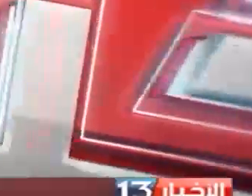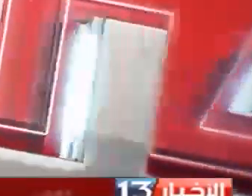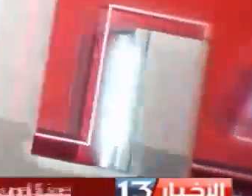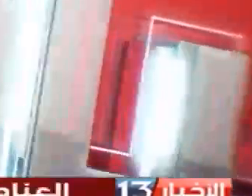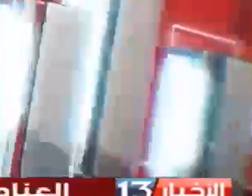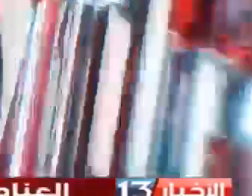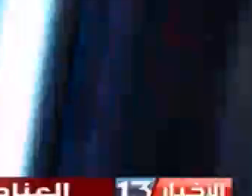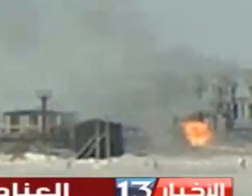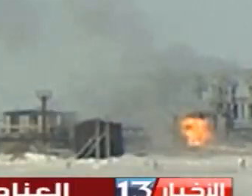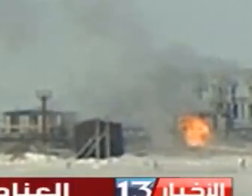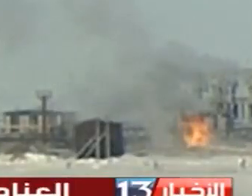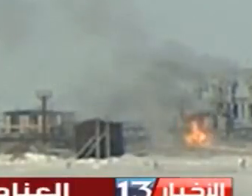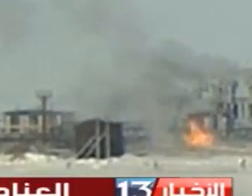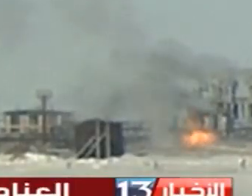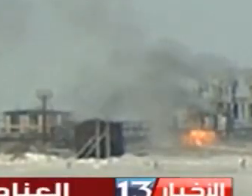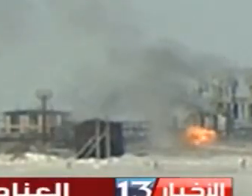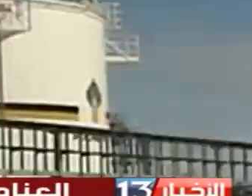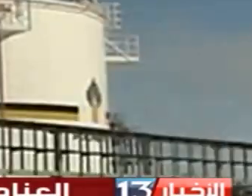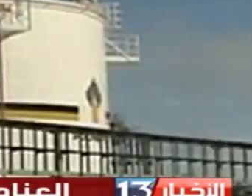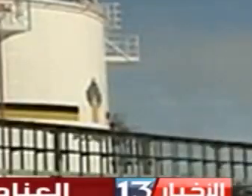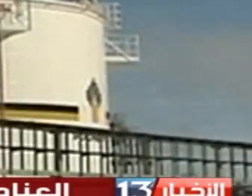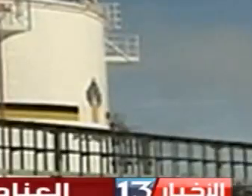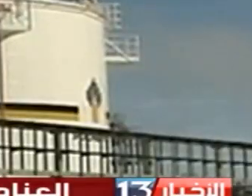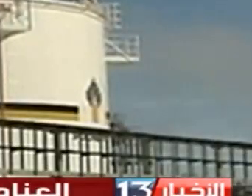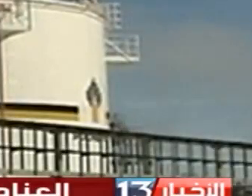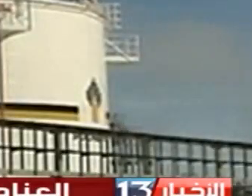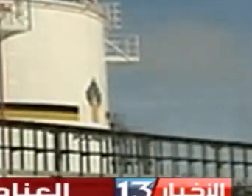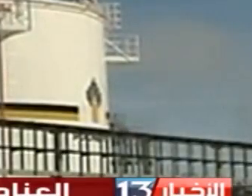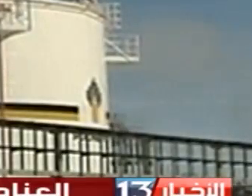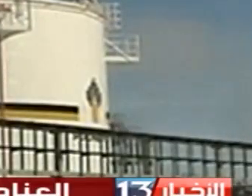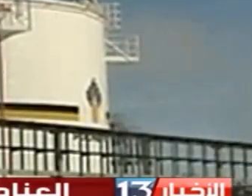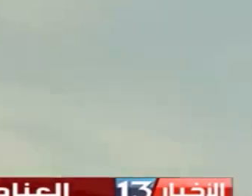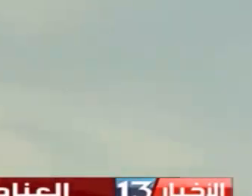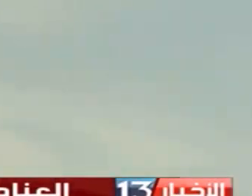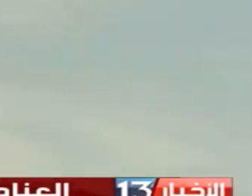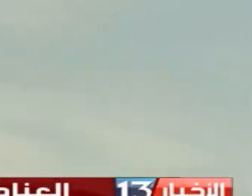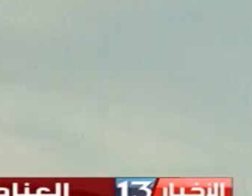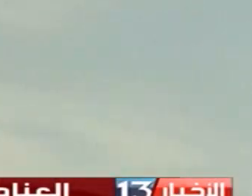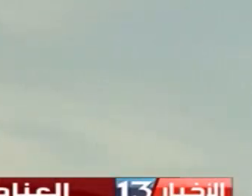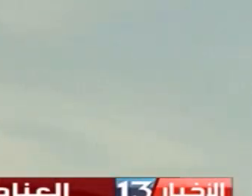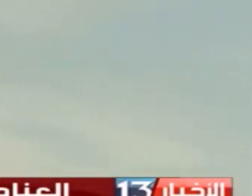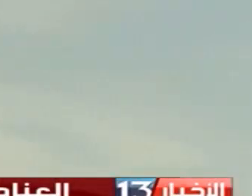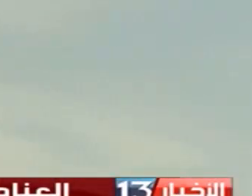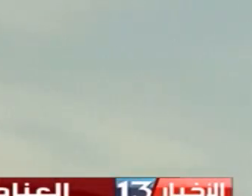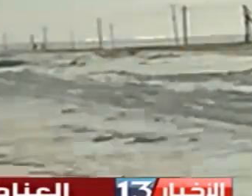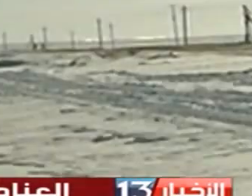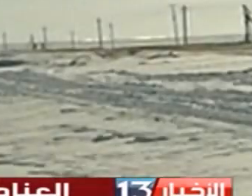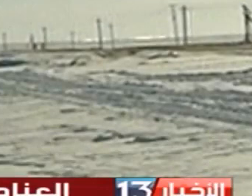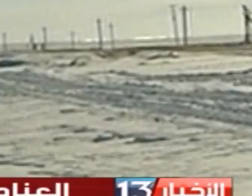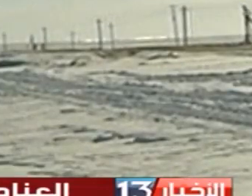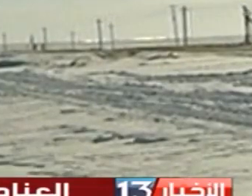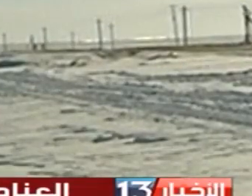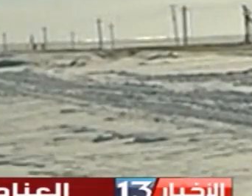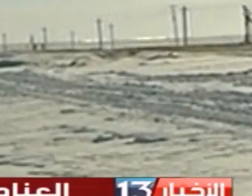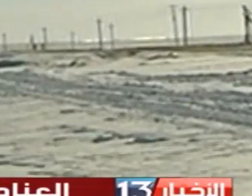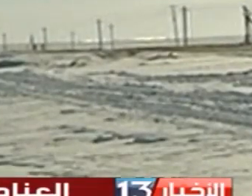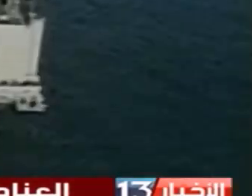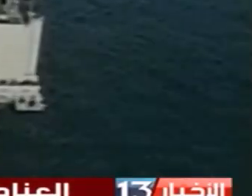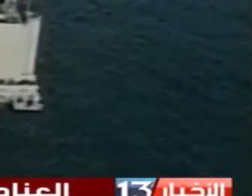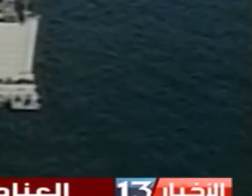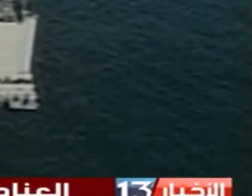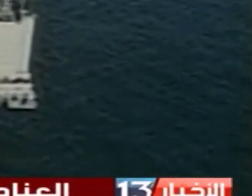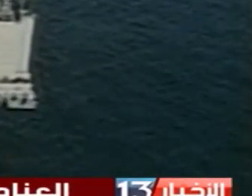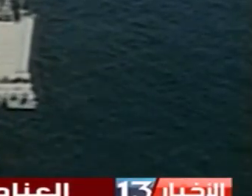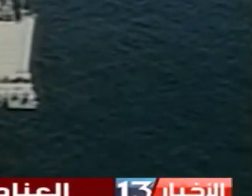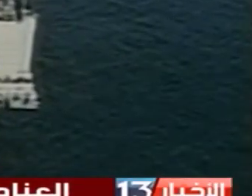واسعار النفط تسجل هبوطا وسط احتمالات تضرر النمو العالمي جرى تفاقم الخلاف التجاري بين الصين والولايات